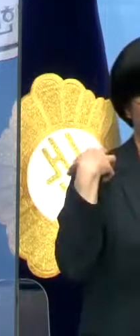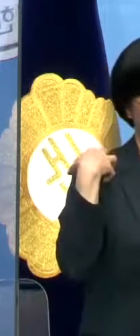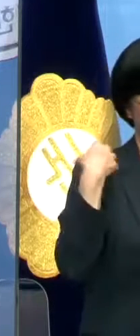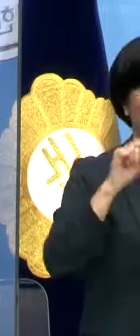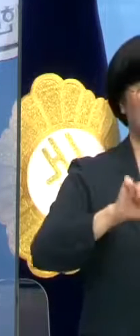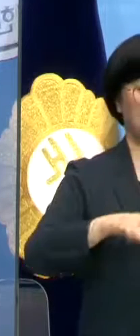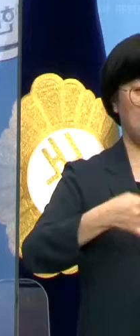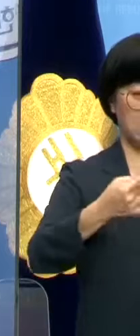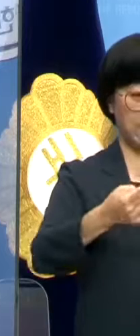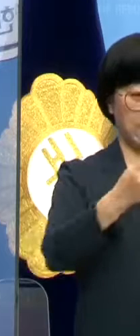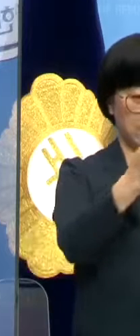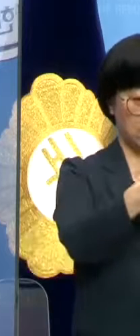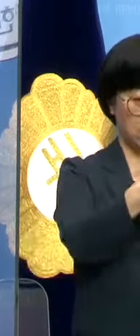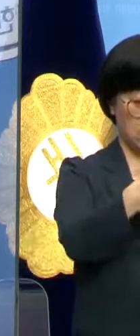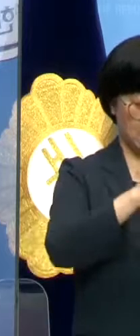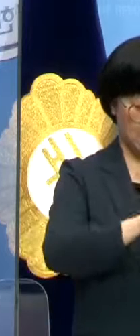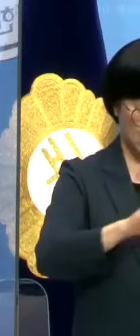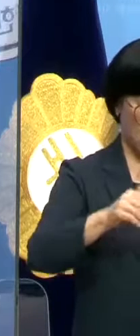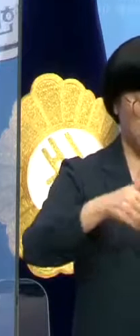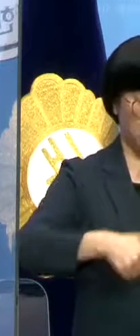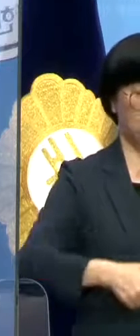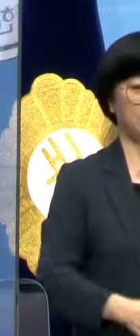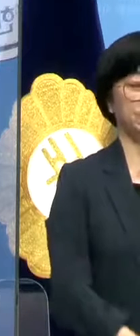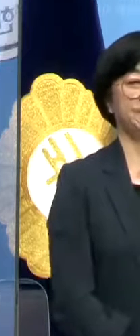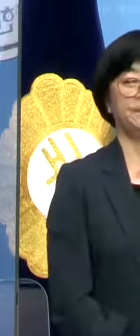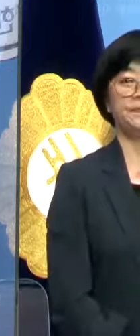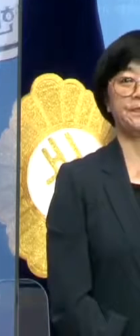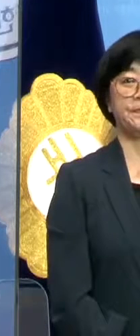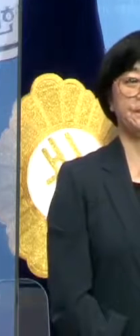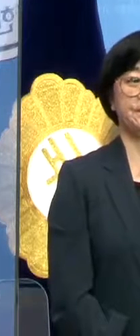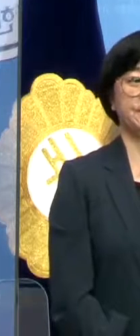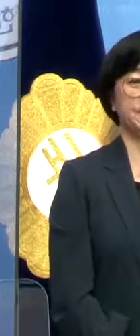동참할 수 있도록 제도적 근거를 만들어야 합니다